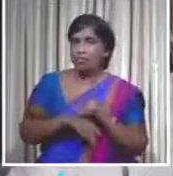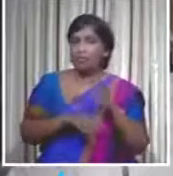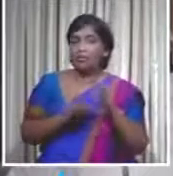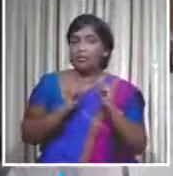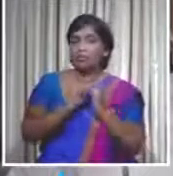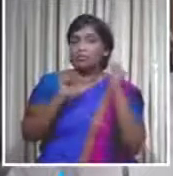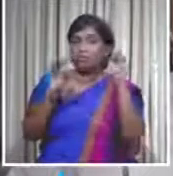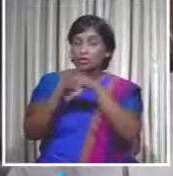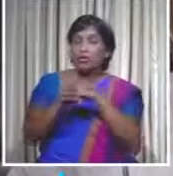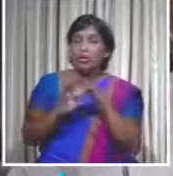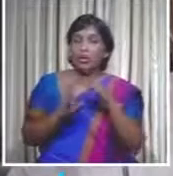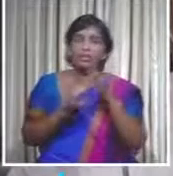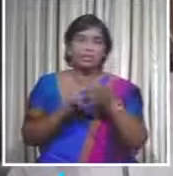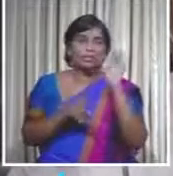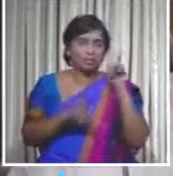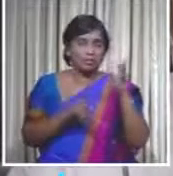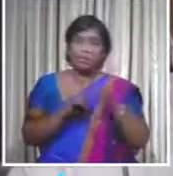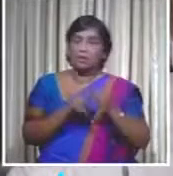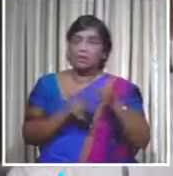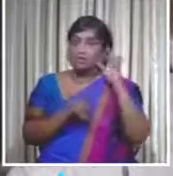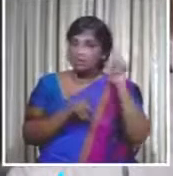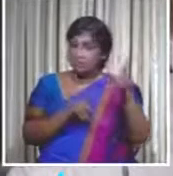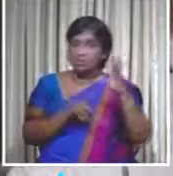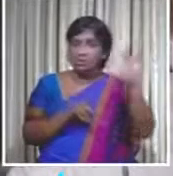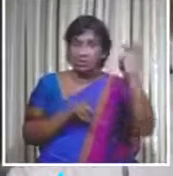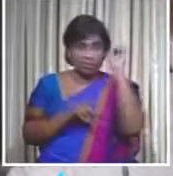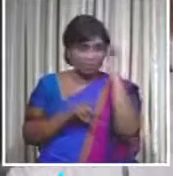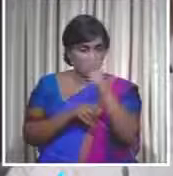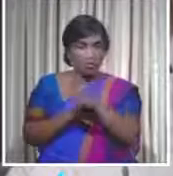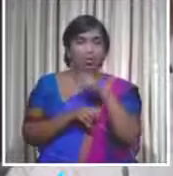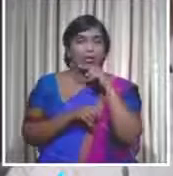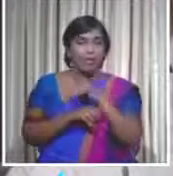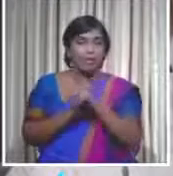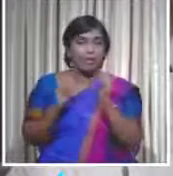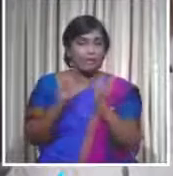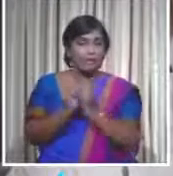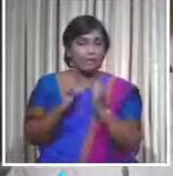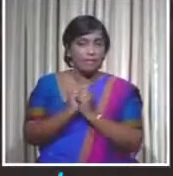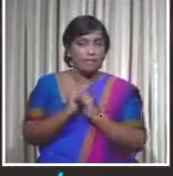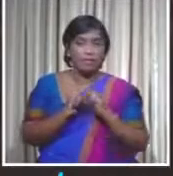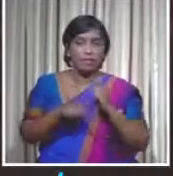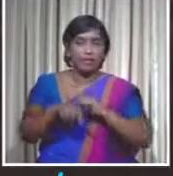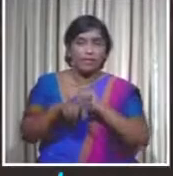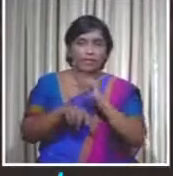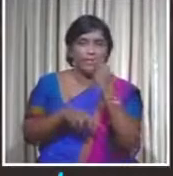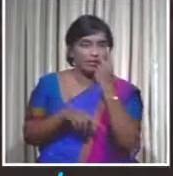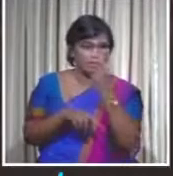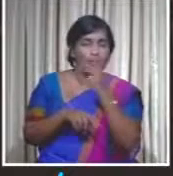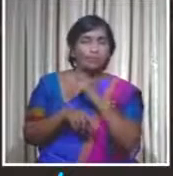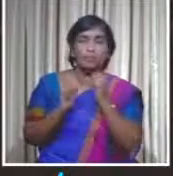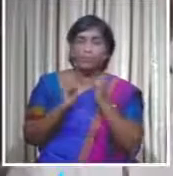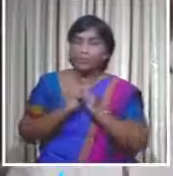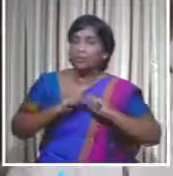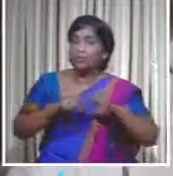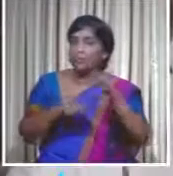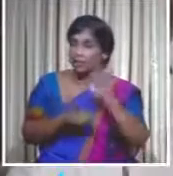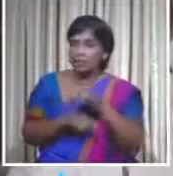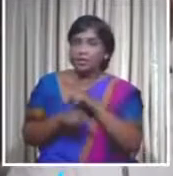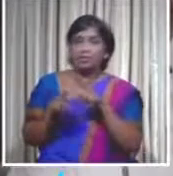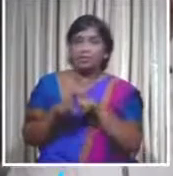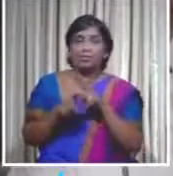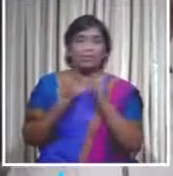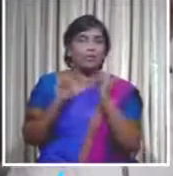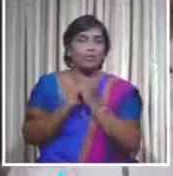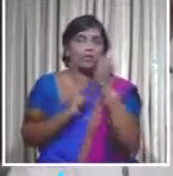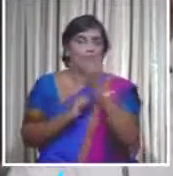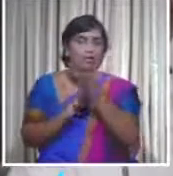කරේ ජනාධිපතිතුමා. නමුත් ජනාධිපතිතුමා පත් කරලා එතුමා වැඩ කරන්න ගියාම එතුමා වැඩ කරන්න ගියාම එතුමාට වැඩ